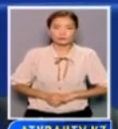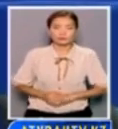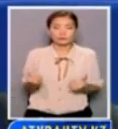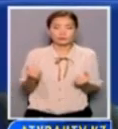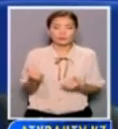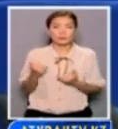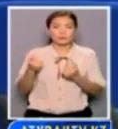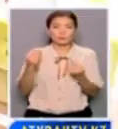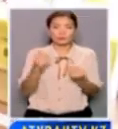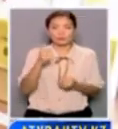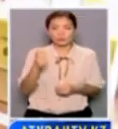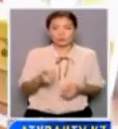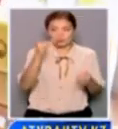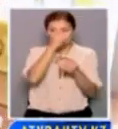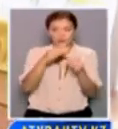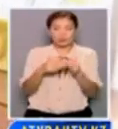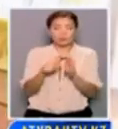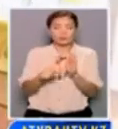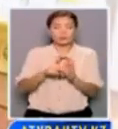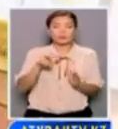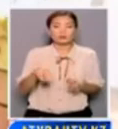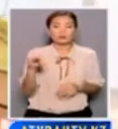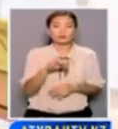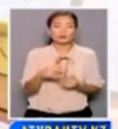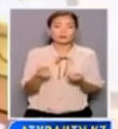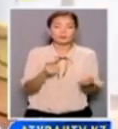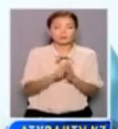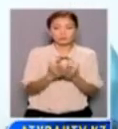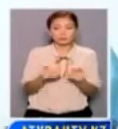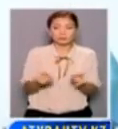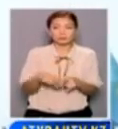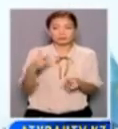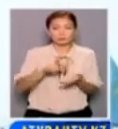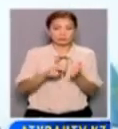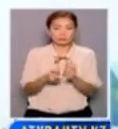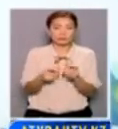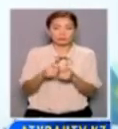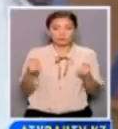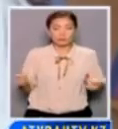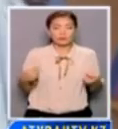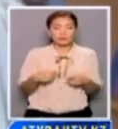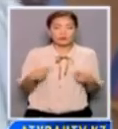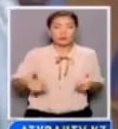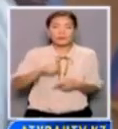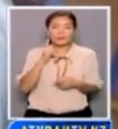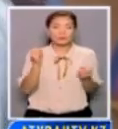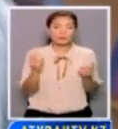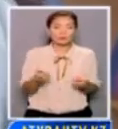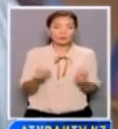осы ауылымыздың азаматы. Мәдениет үйінде 60 жылдық тарихы бар жергілікті кітапханаға да 3 кабинет бөлінді. Мұнда әртүрлі жасқа